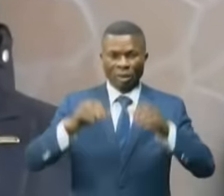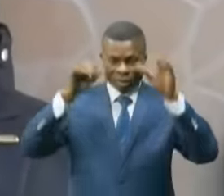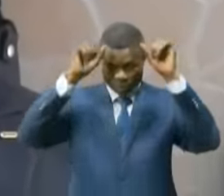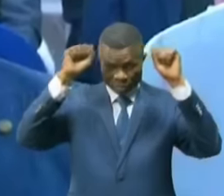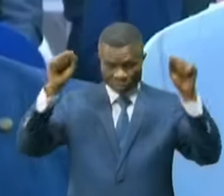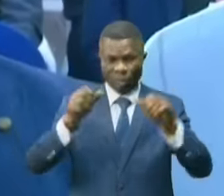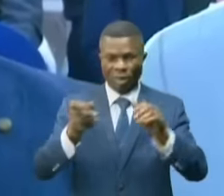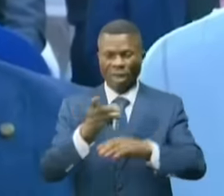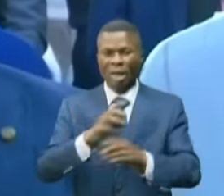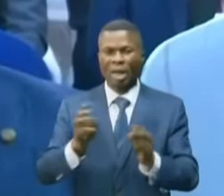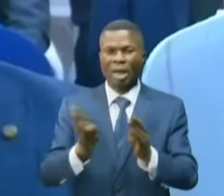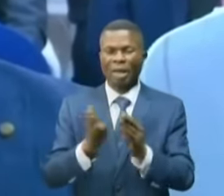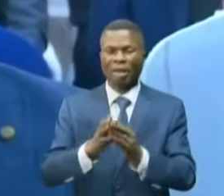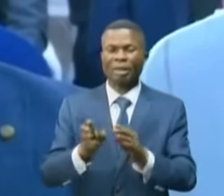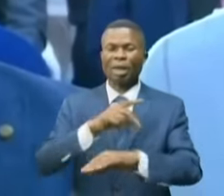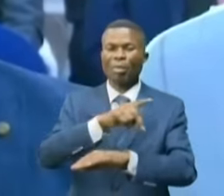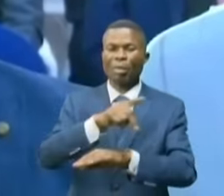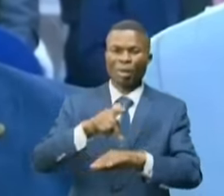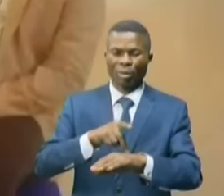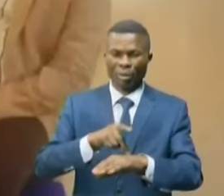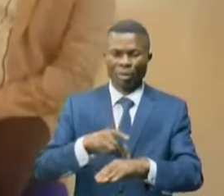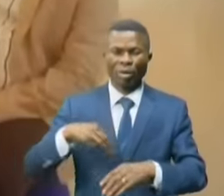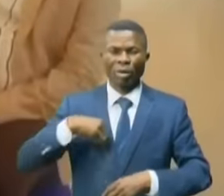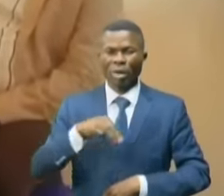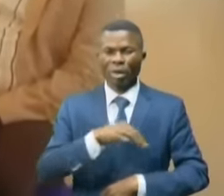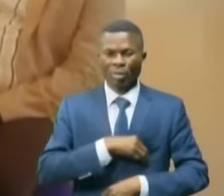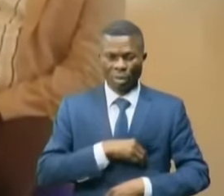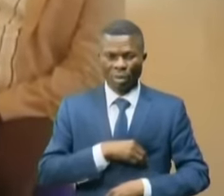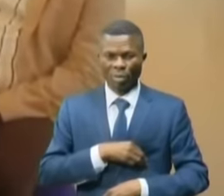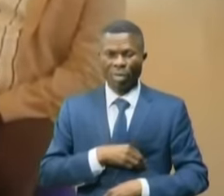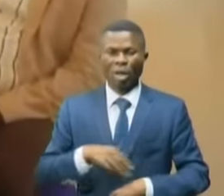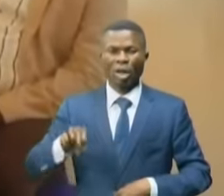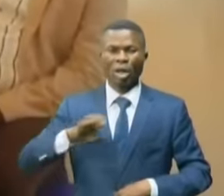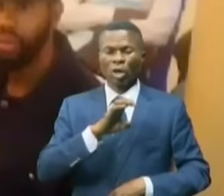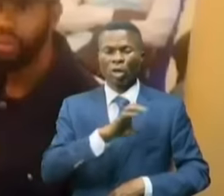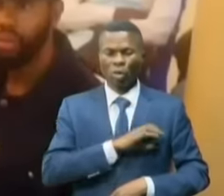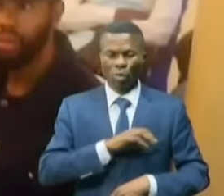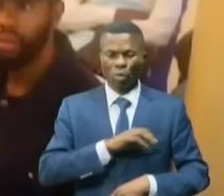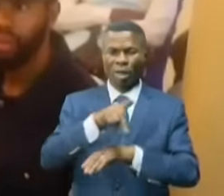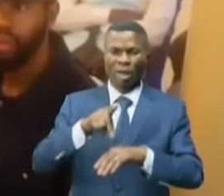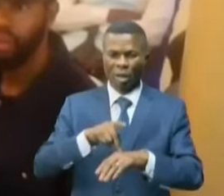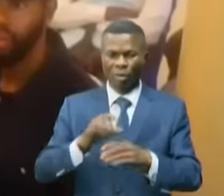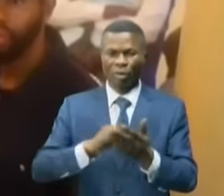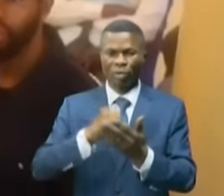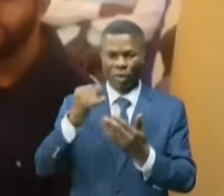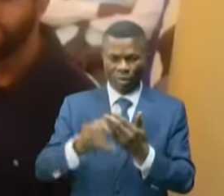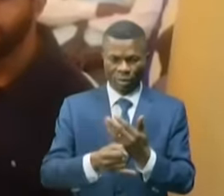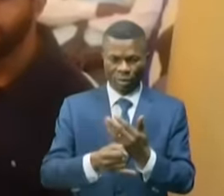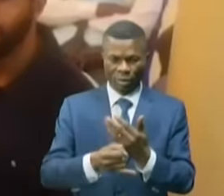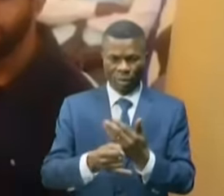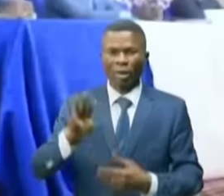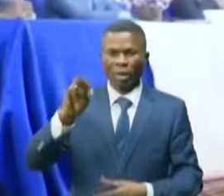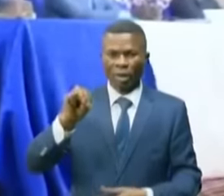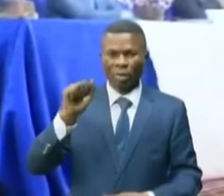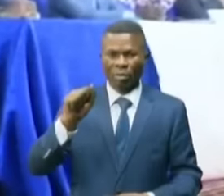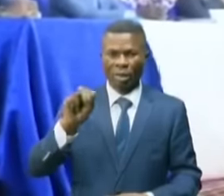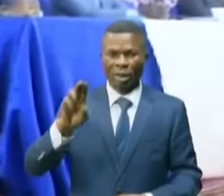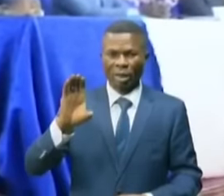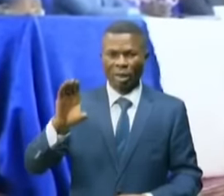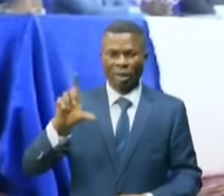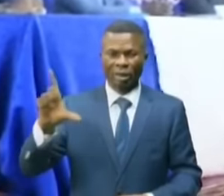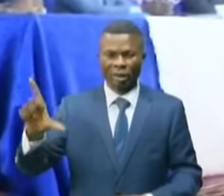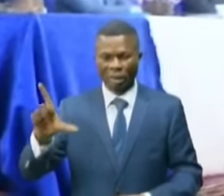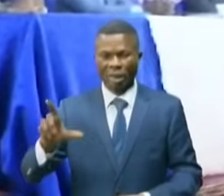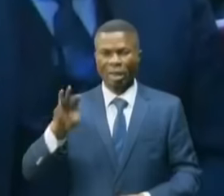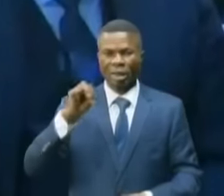provinciale, les membres du gouvernement provincial et les membres de l'unité provinciale d'exécution de ce projet. D'après Marcelin Wamba, représentant de la cellule d'exécution